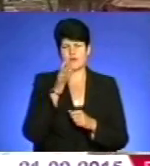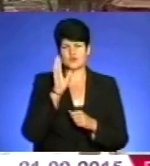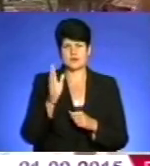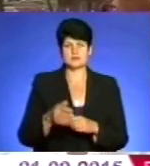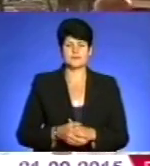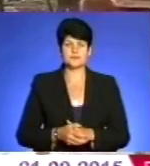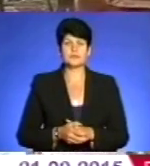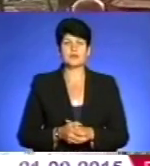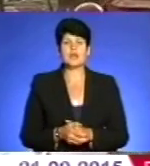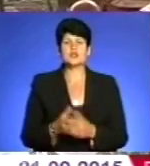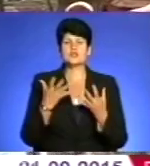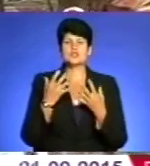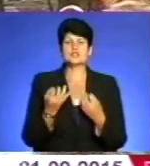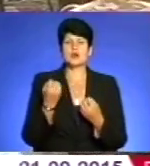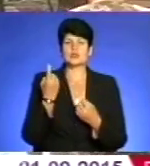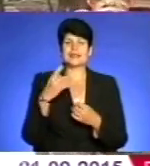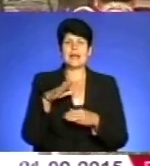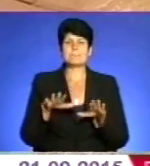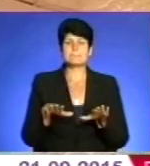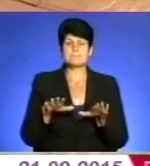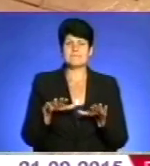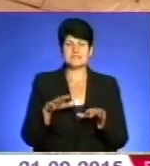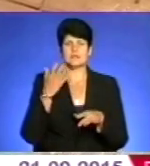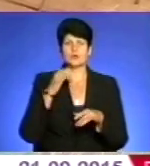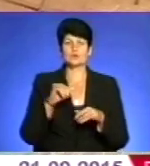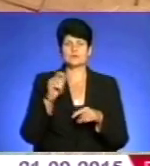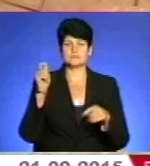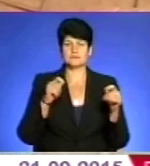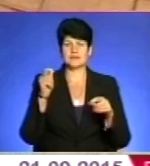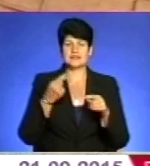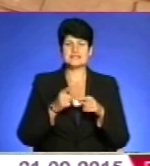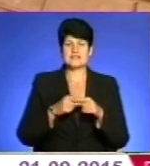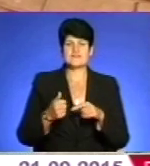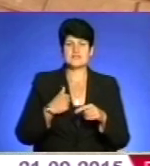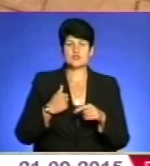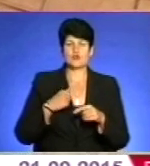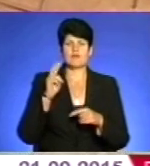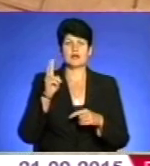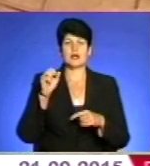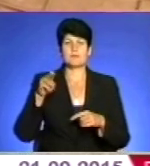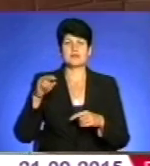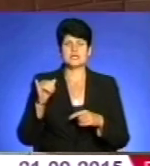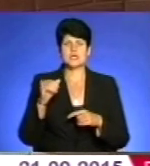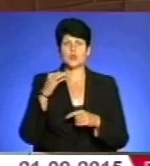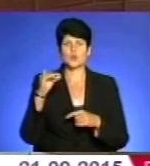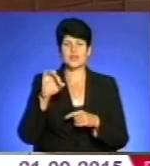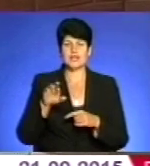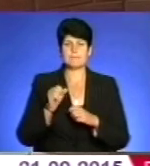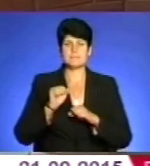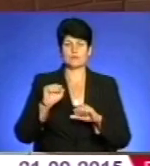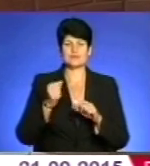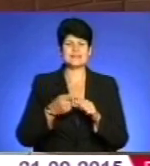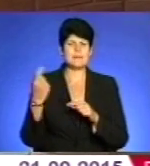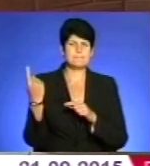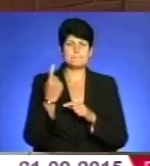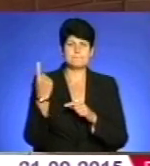одне місце, яке часто відвідують на території Марійського духовного центру – військова каплиця Святого Юрія Переможця. Це перша каплиця, де